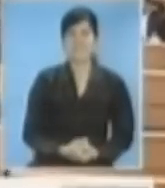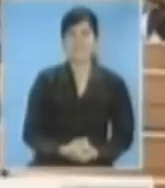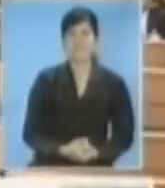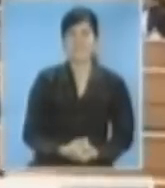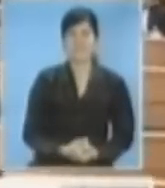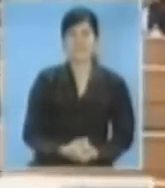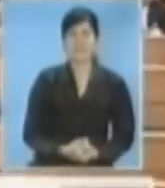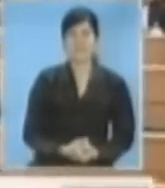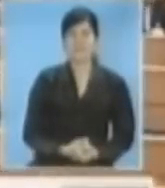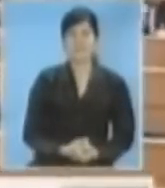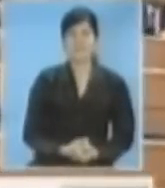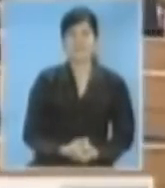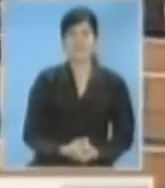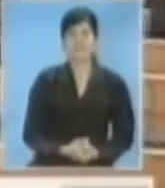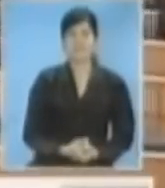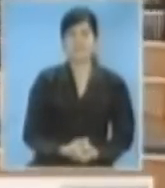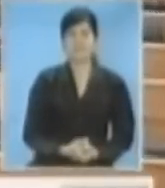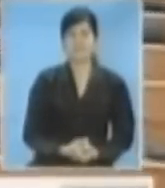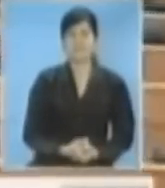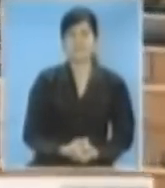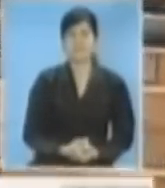อยู่ในความสงบด้วยครับ